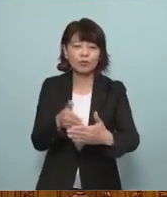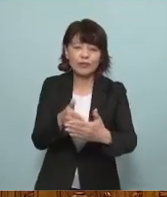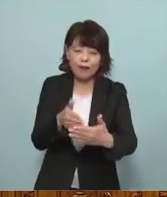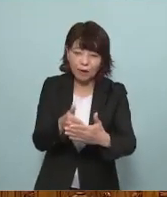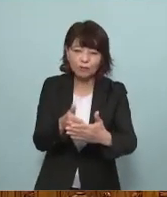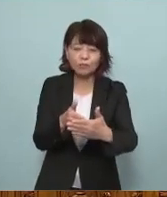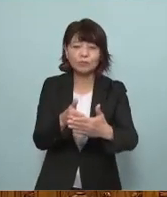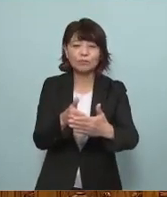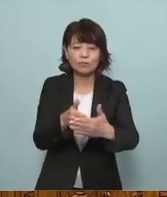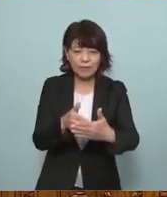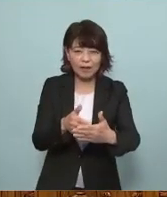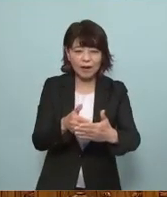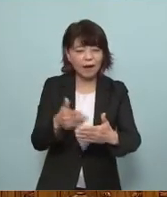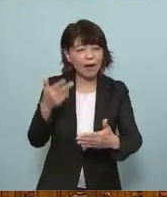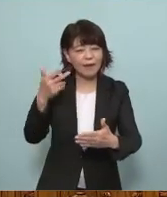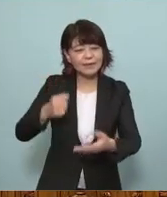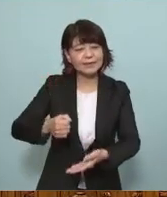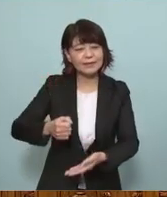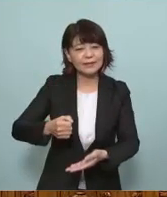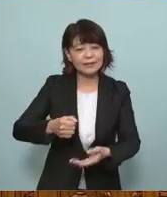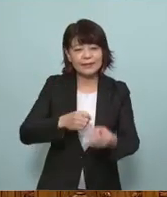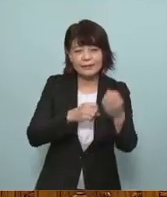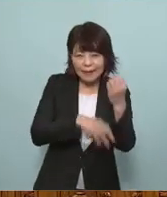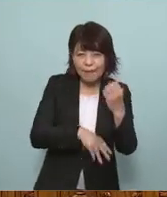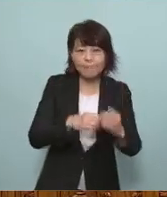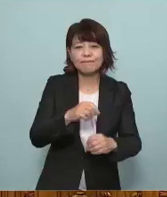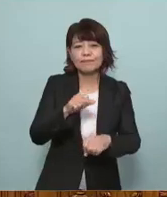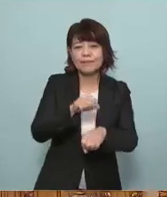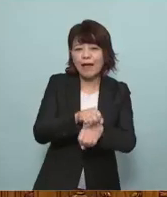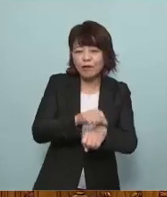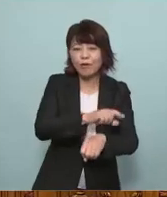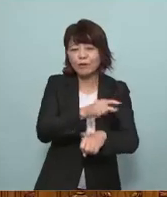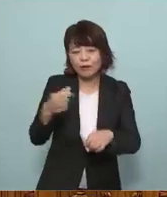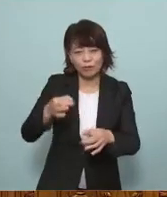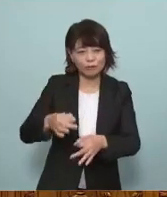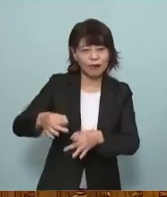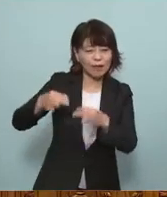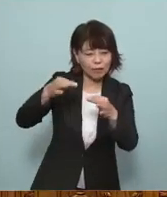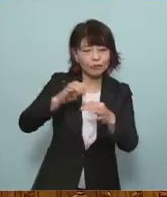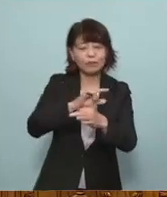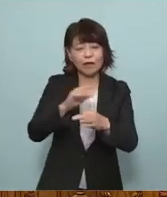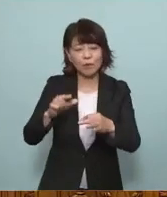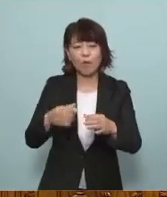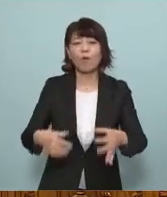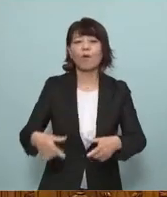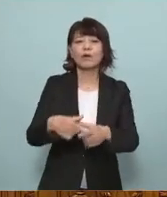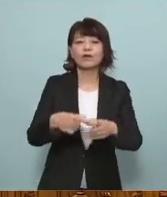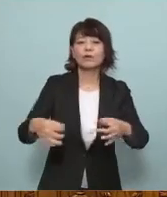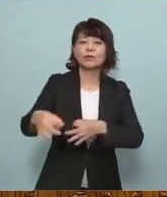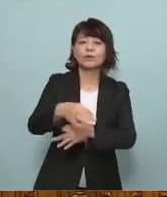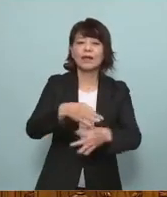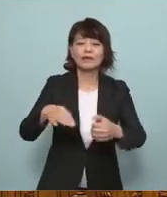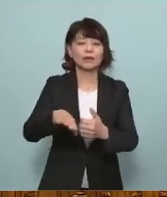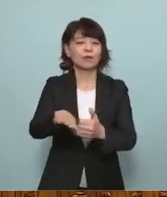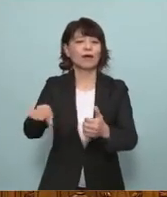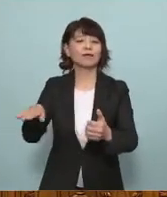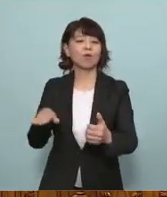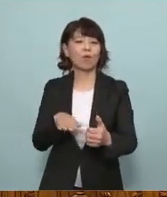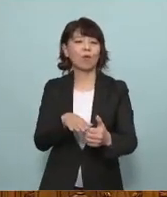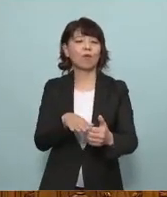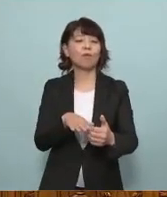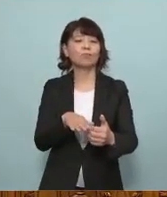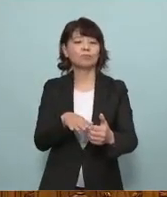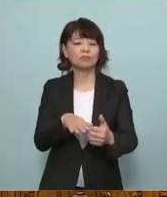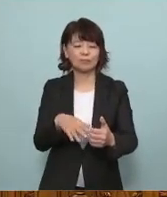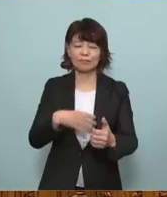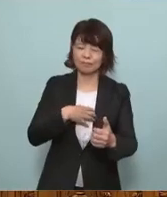の資源原材料価格の世界的な高騰など、我が国経済を取り巻く環境には多くの下振れリスク